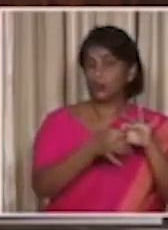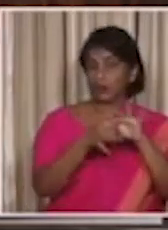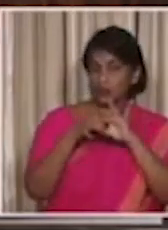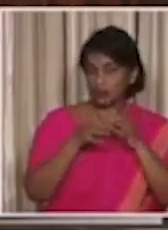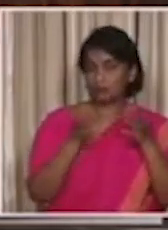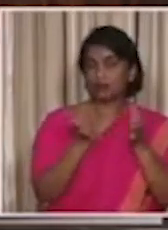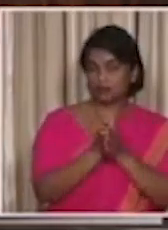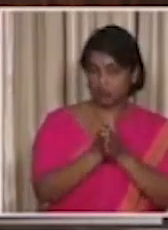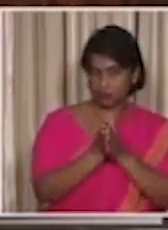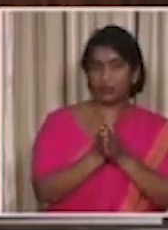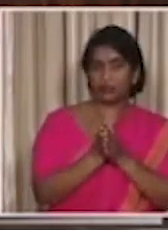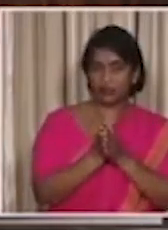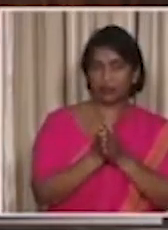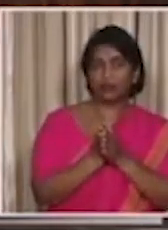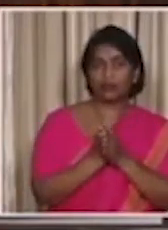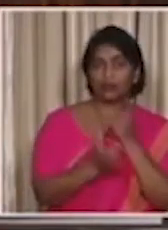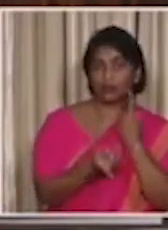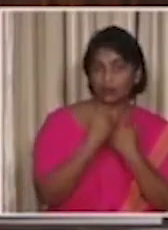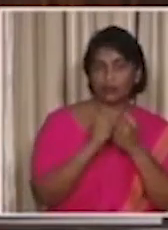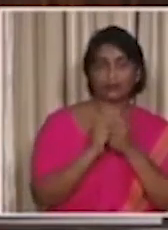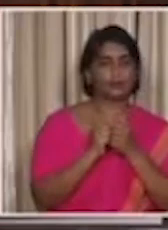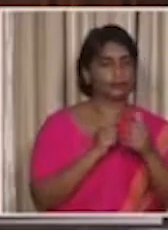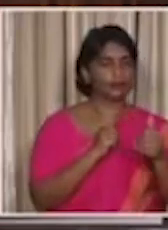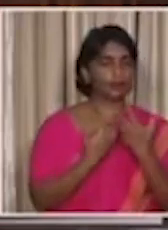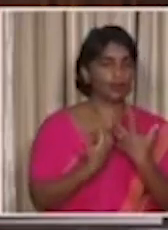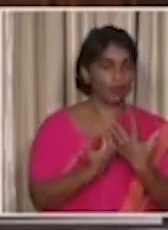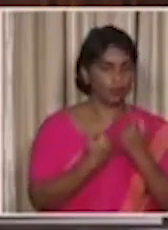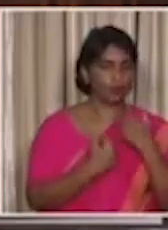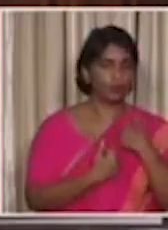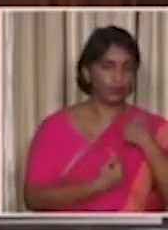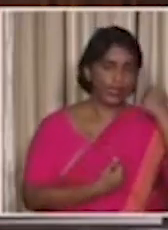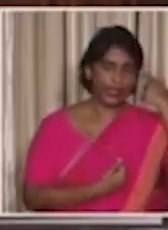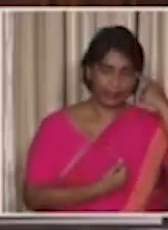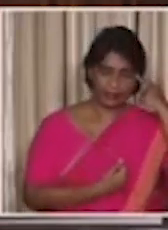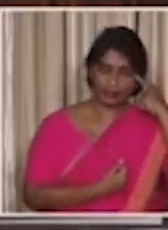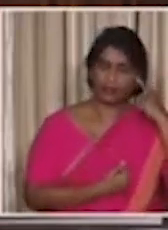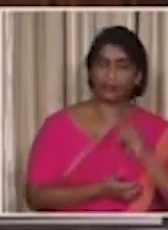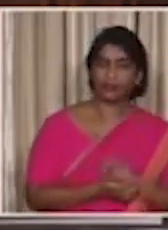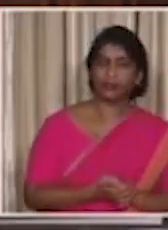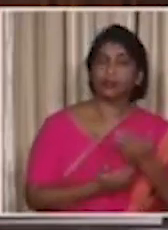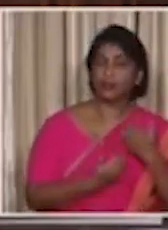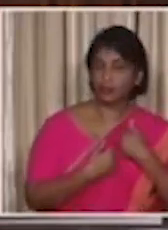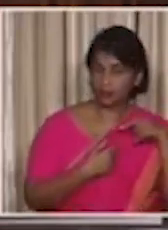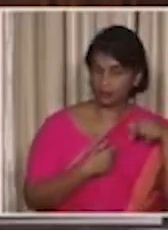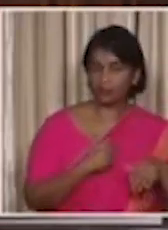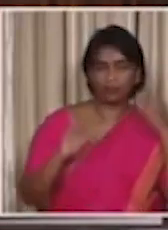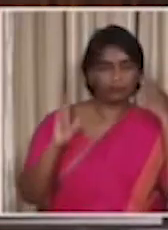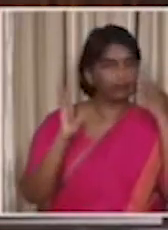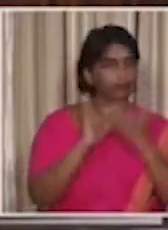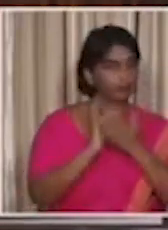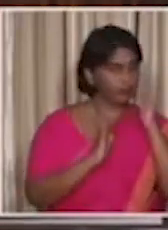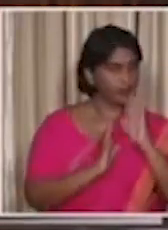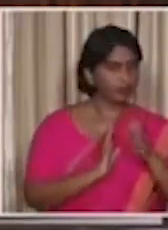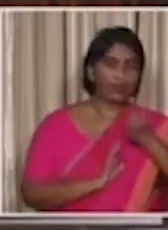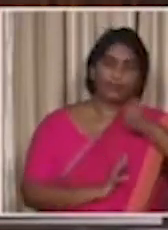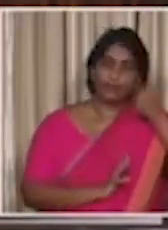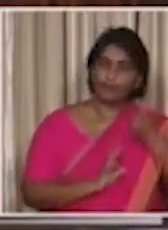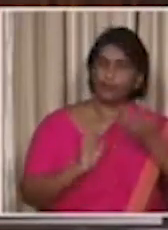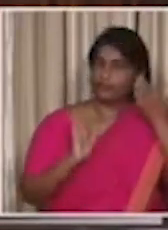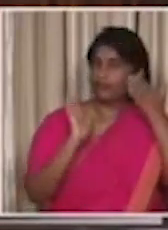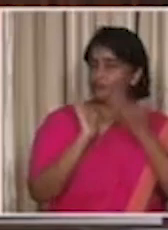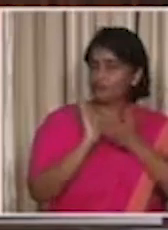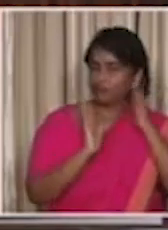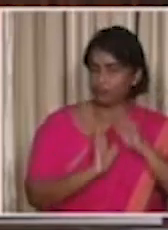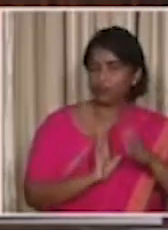ඇතුළුවන පාර්ශ්වය නියාමන ක්‍රමවේදයක් අවශ්‍ය බව අප හිතනවා. අප මෙහිදී අවධානය යොමු කළ යුතු වැදගත් කරුණක්